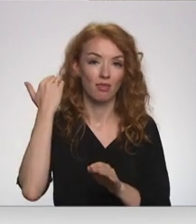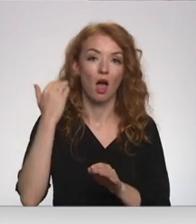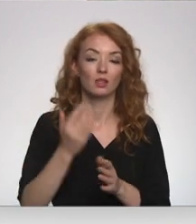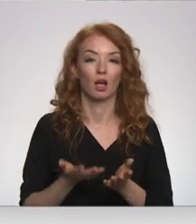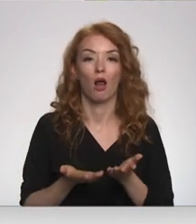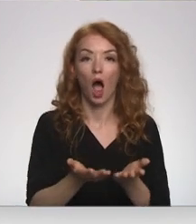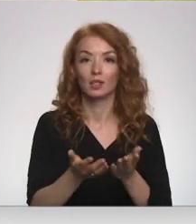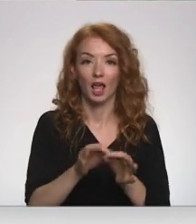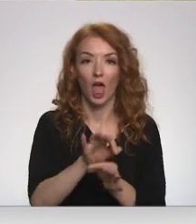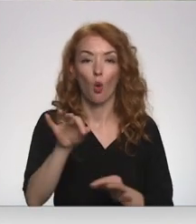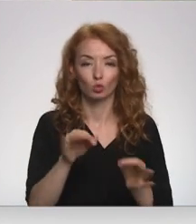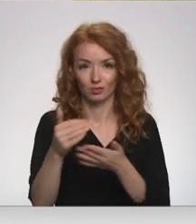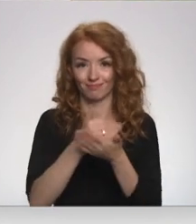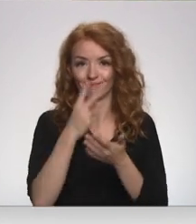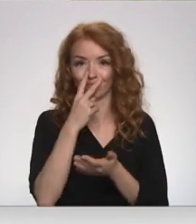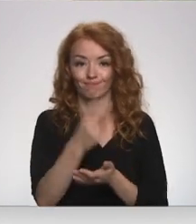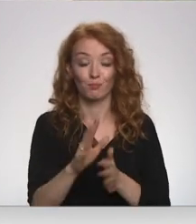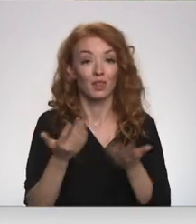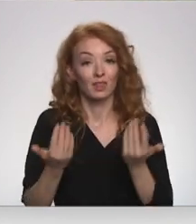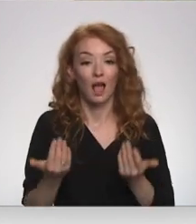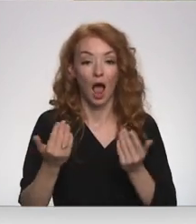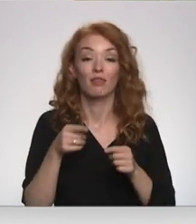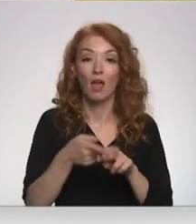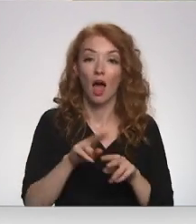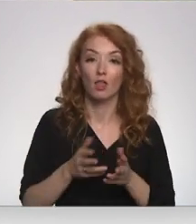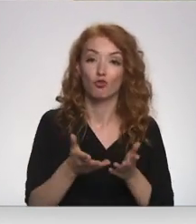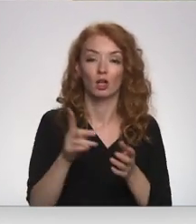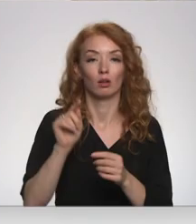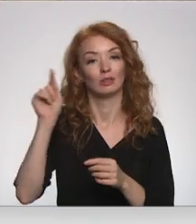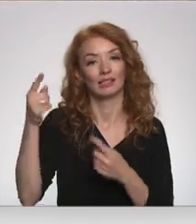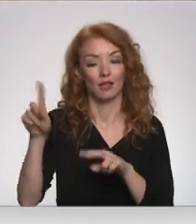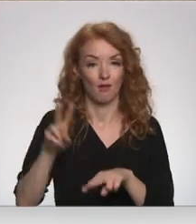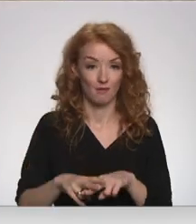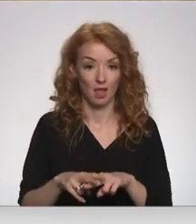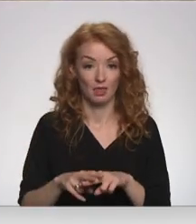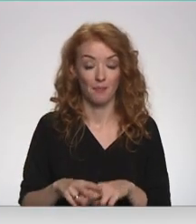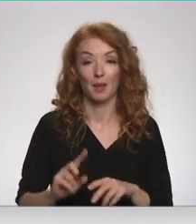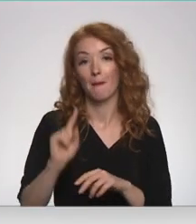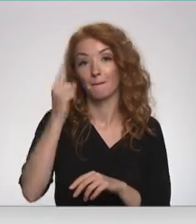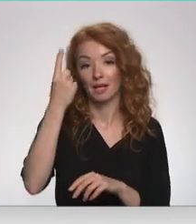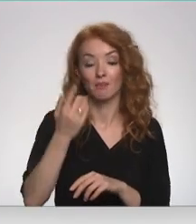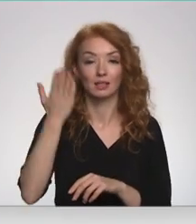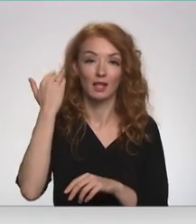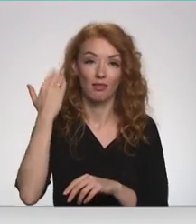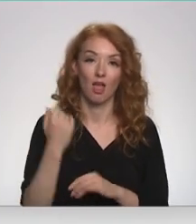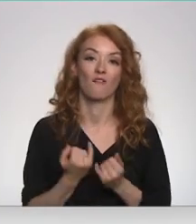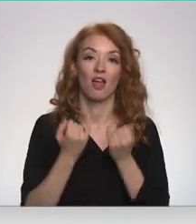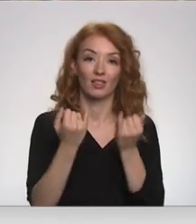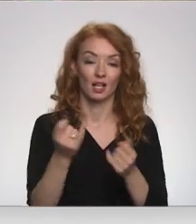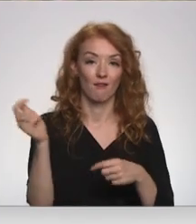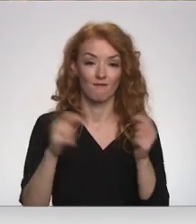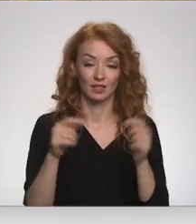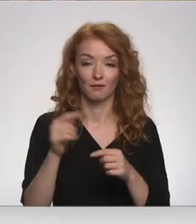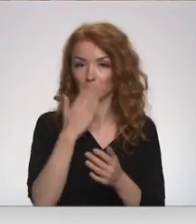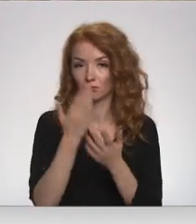rekonstrukciju, ko varēs izdezināt, bet tagad mums tāda krāsnes ir ropažos. Šī un vēl citas nodarbes pirmajā senajiem kuršiem veltītajā festivālā deva